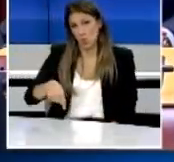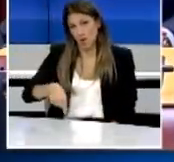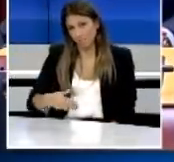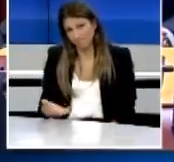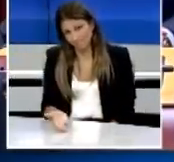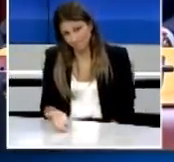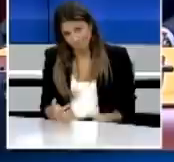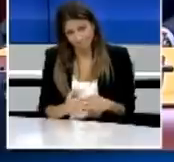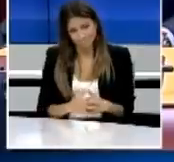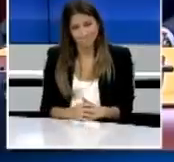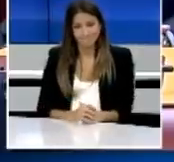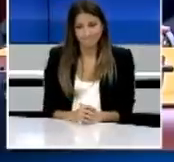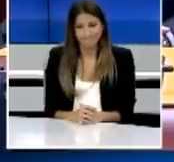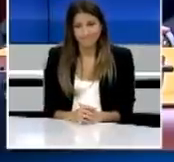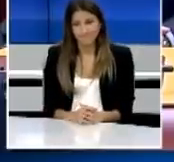Είναι τώρα.